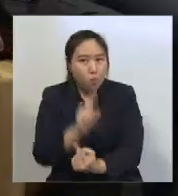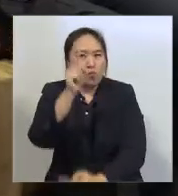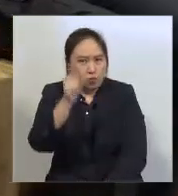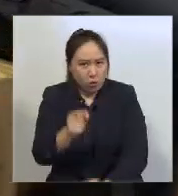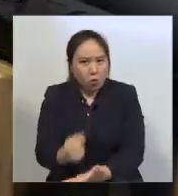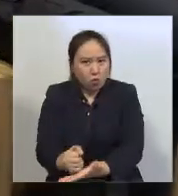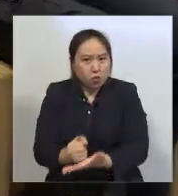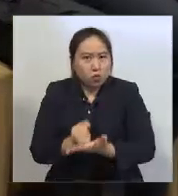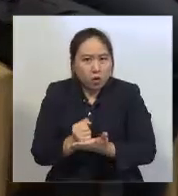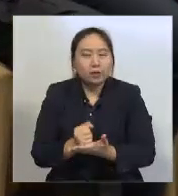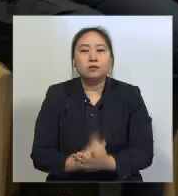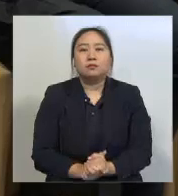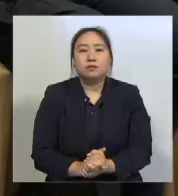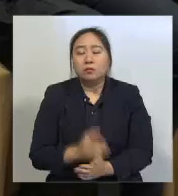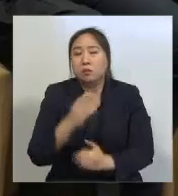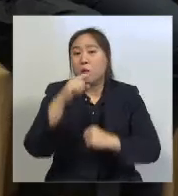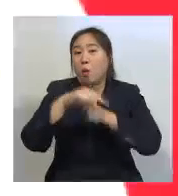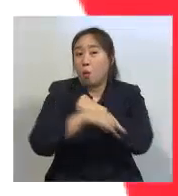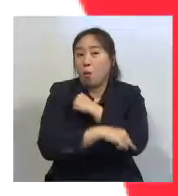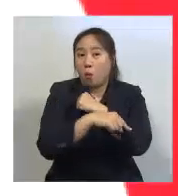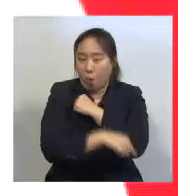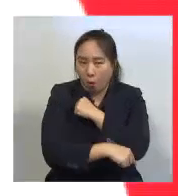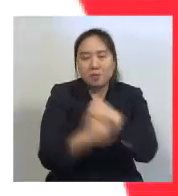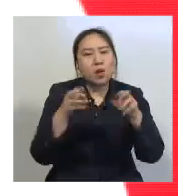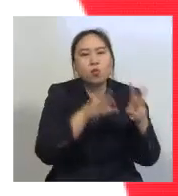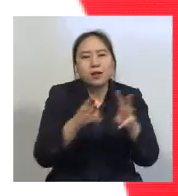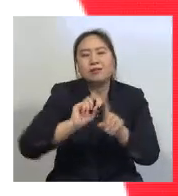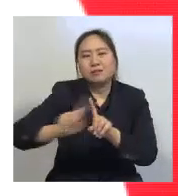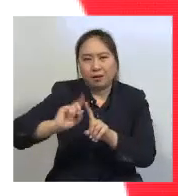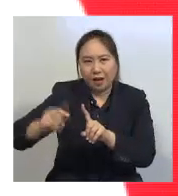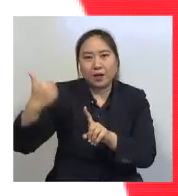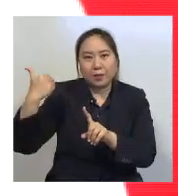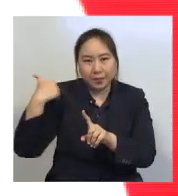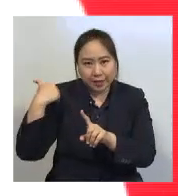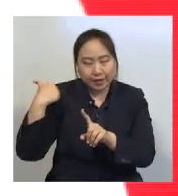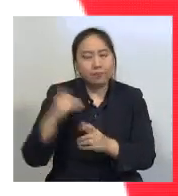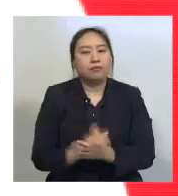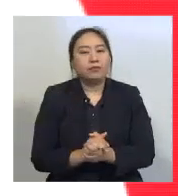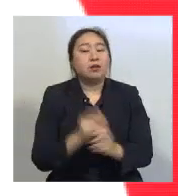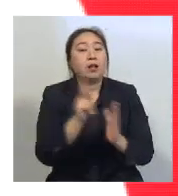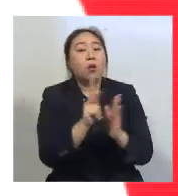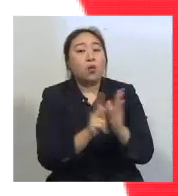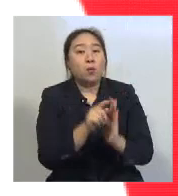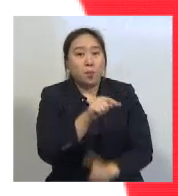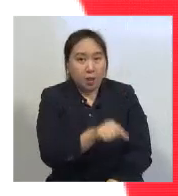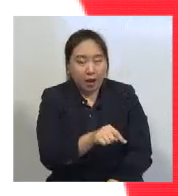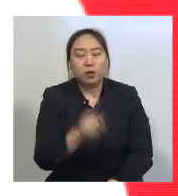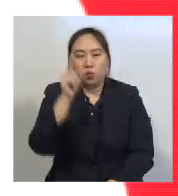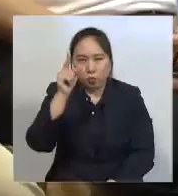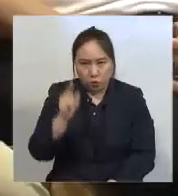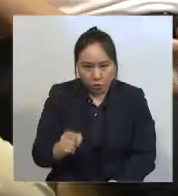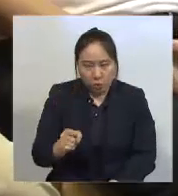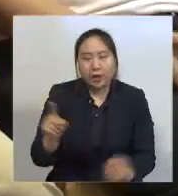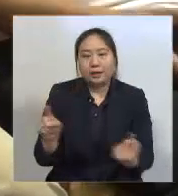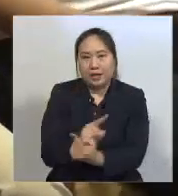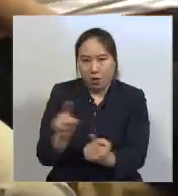ามีส่วนร่วมด้วยนะฮะเพราะว่าการทุจริตท่านนายกบอกว่ามีหลายรูปแบบนอกจากในเทิงทางกฎหมายแล้วนะครับยังต้องใช้มาตรการ